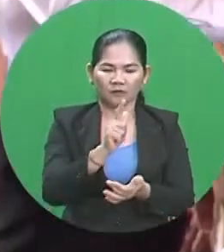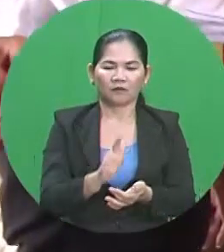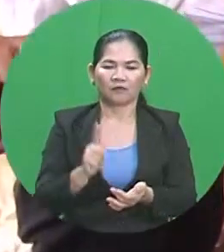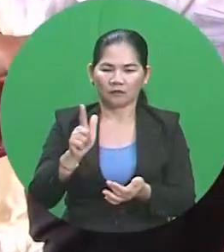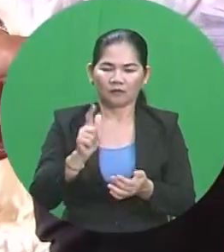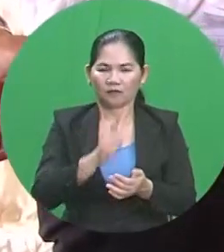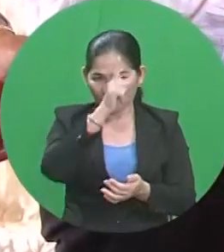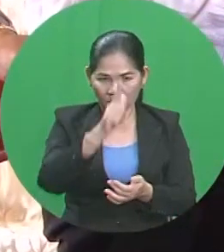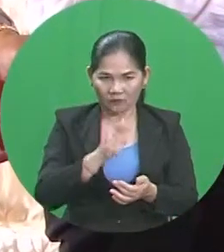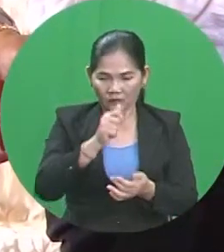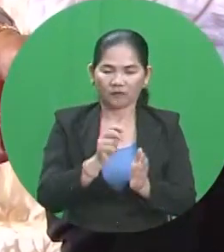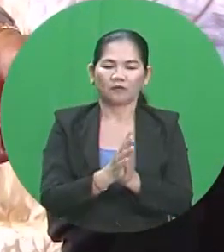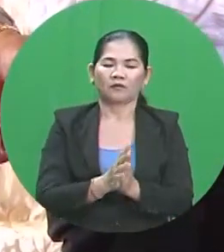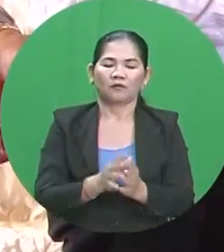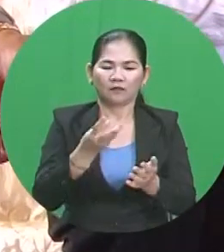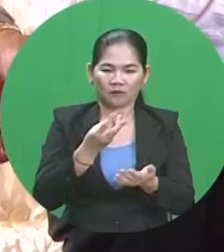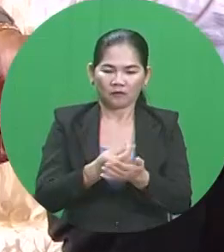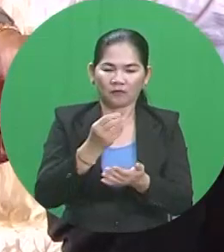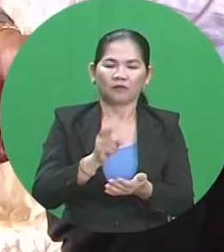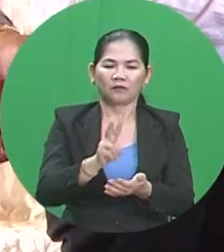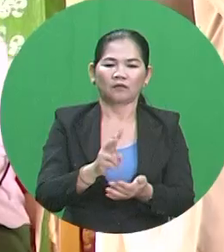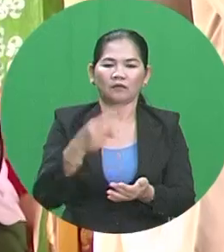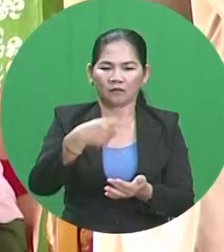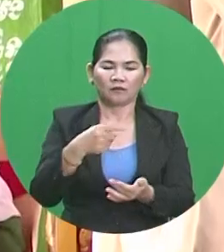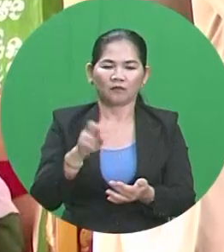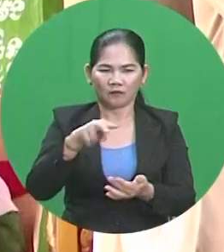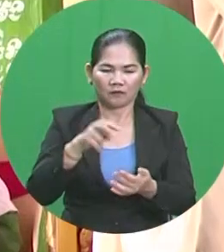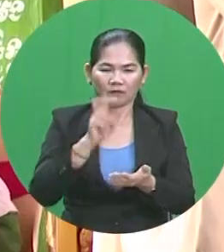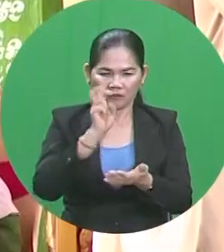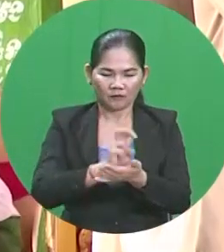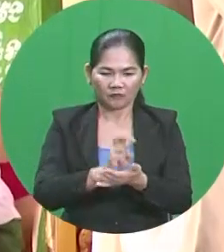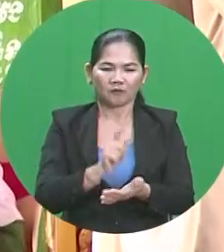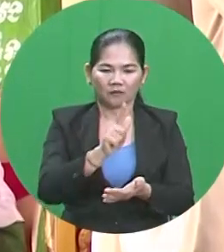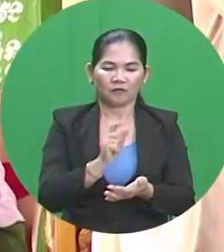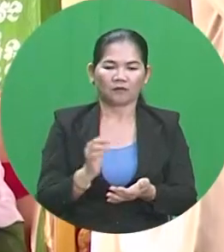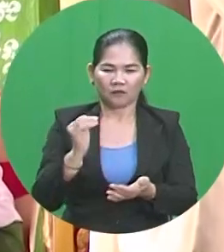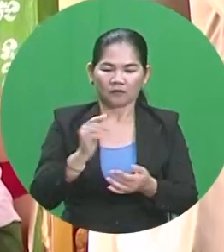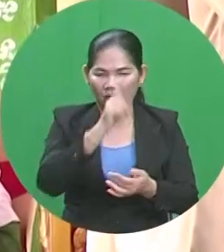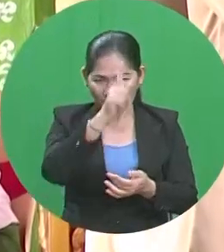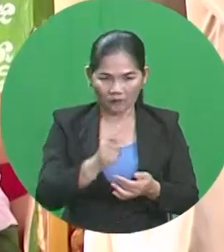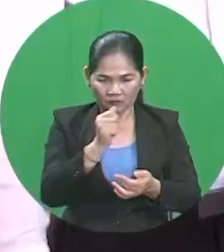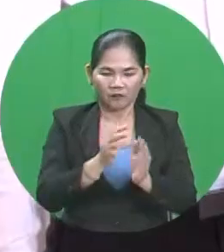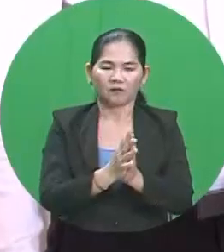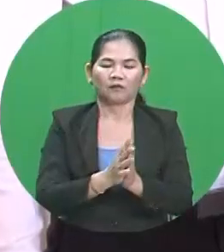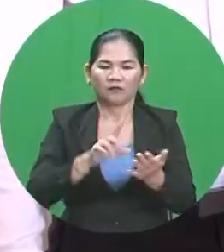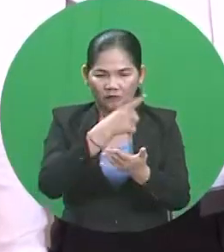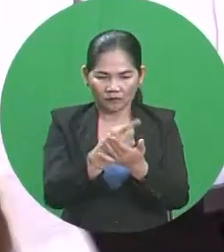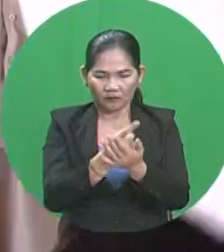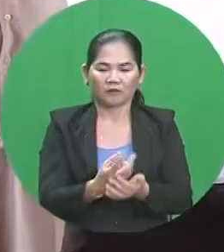និងលោកជំទាវបានចូលរួមថវិកា 2,000 ដុល្លារលោកអុកញ៉ាអែលសរុំនិងលោកជំទាវបានចូលរួម